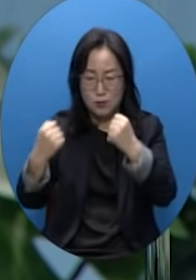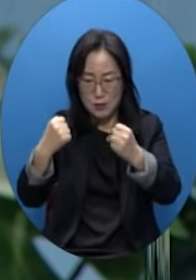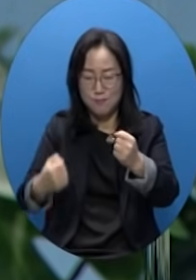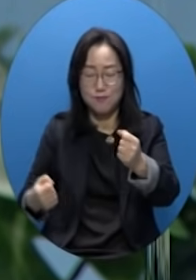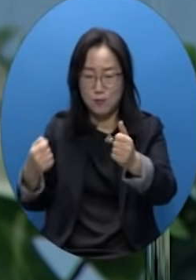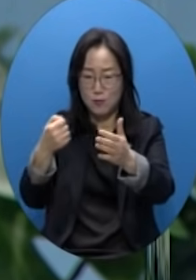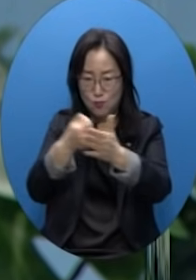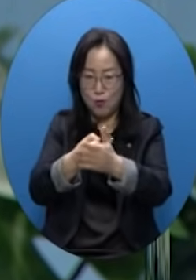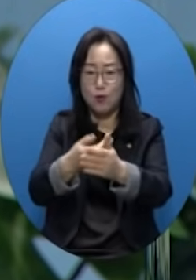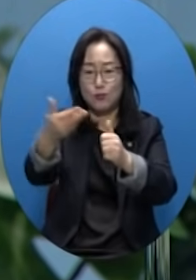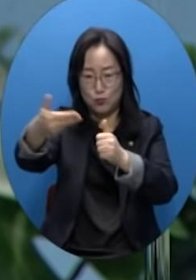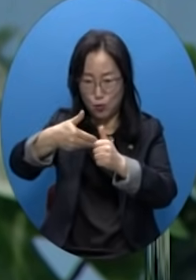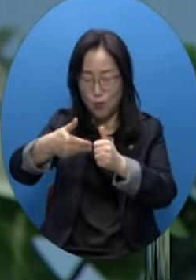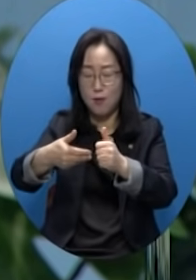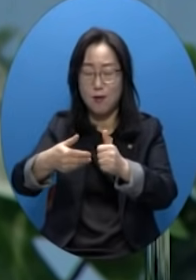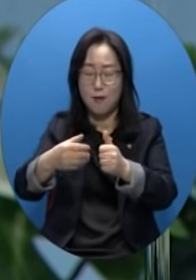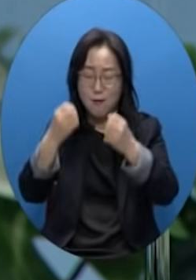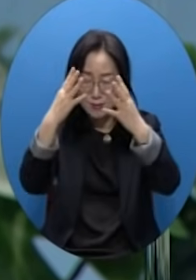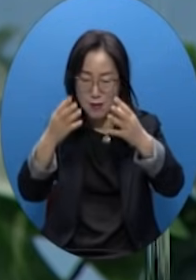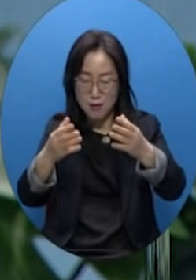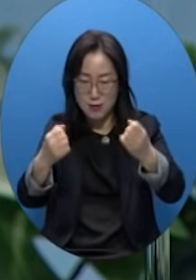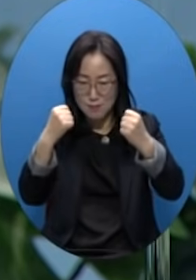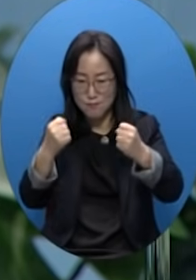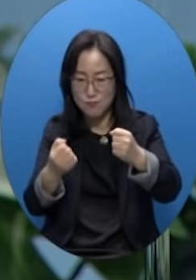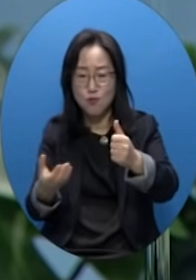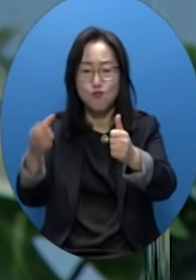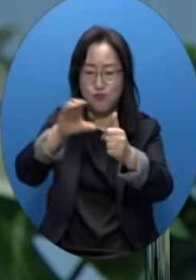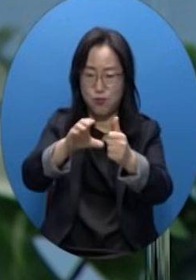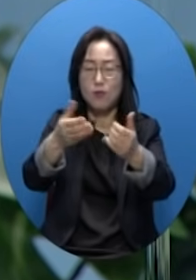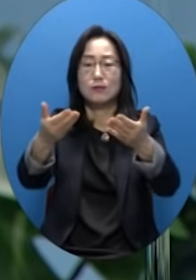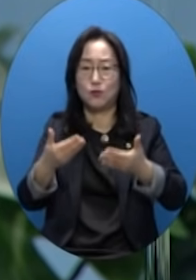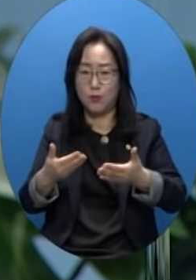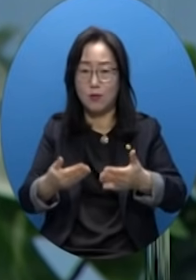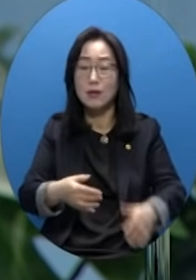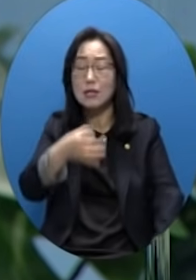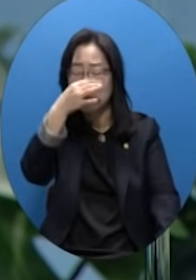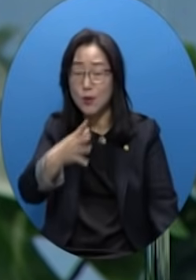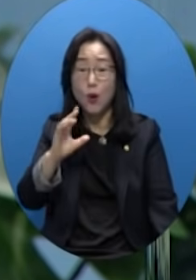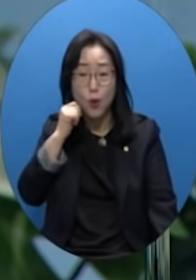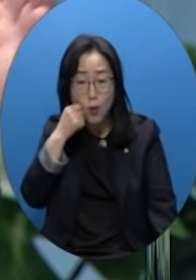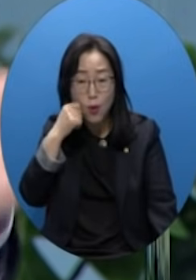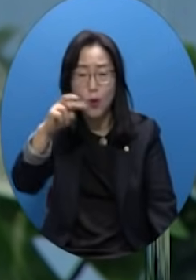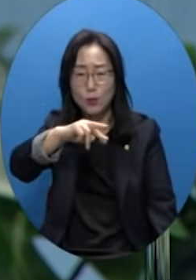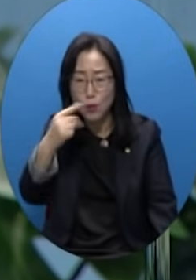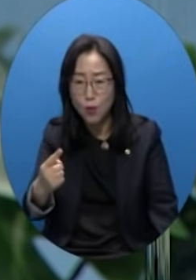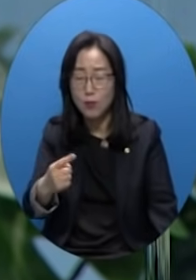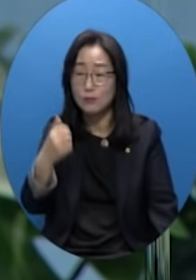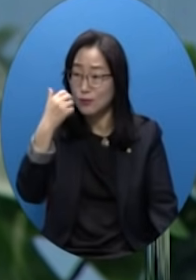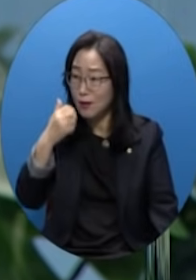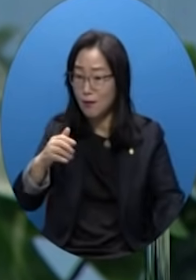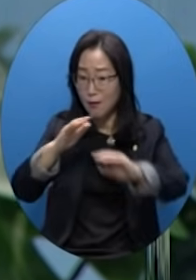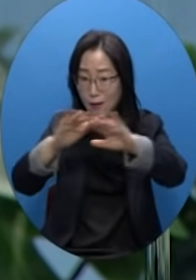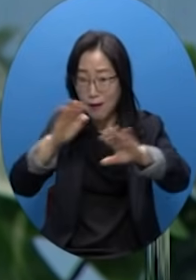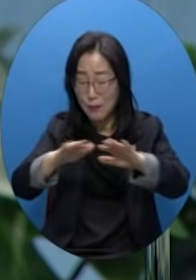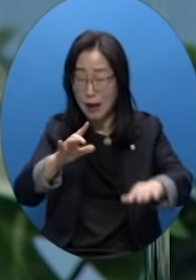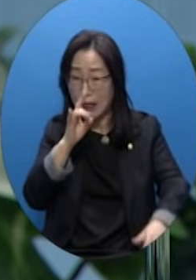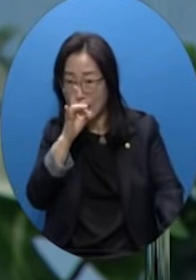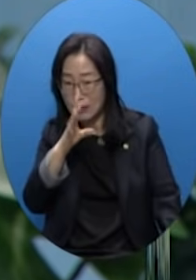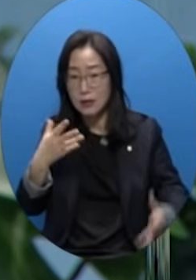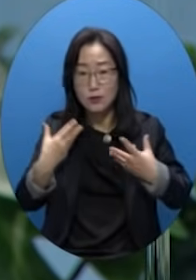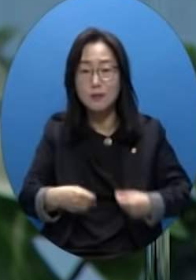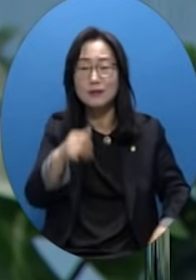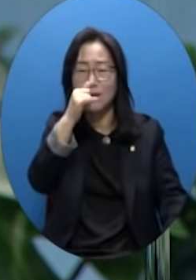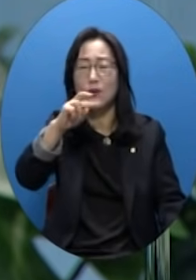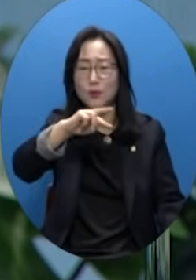우리의 다시 날 샘을 더 지려 것입니다 아무리 힘들고 어려워도 그 누가 해결하지 못하는 그런 절망 가운데 채웠다고